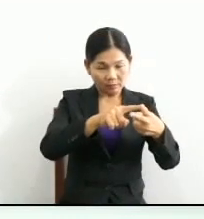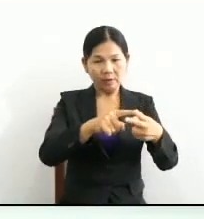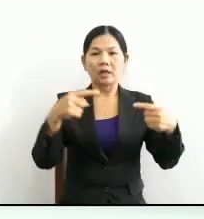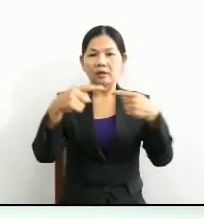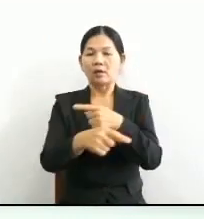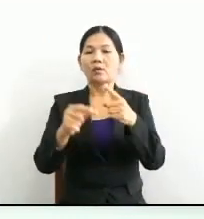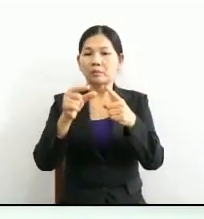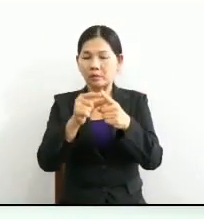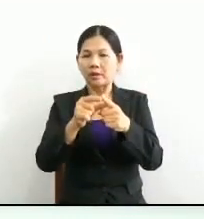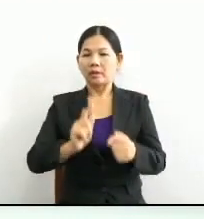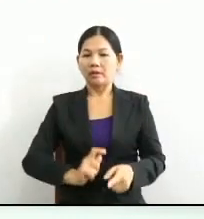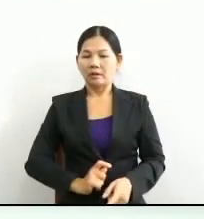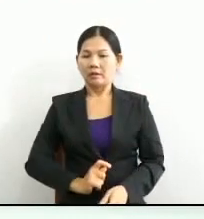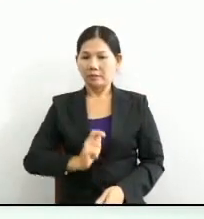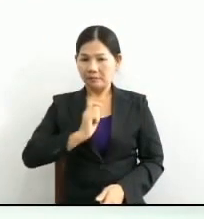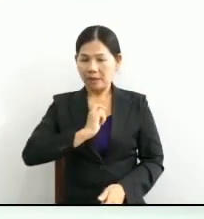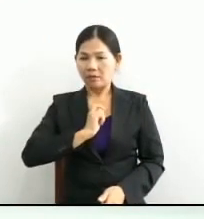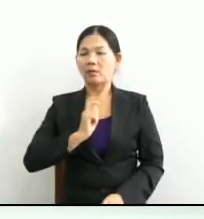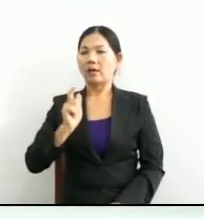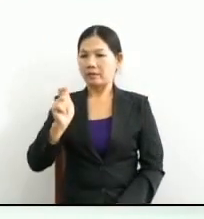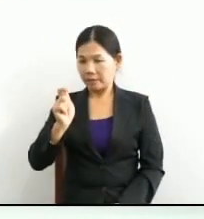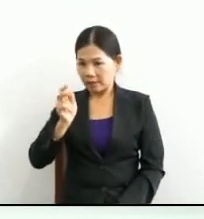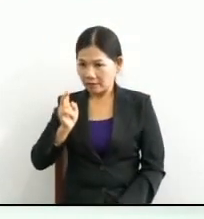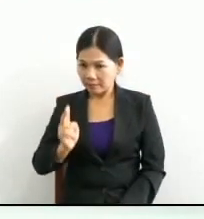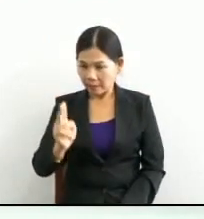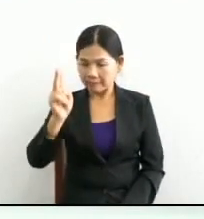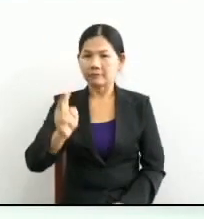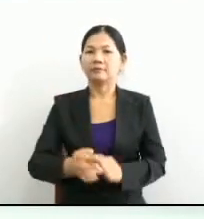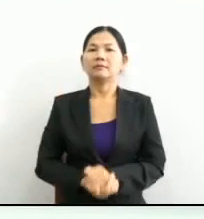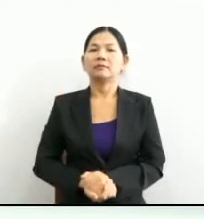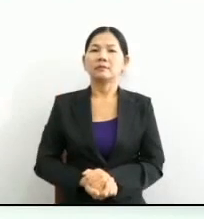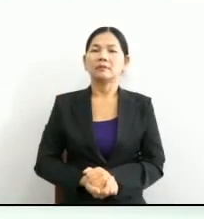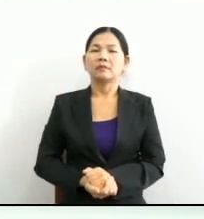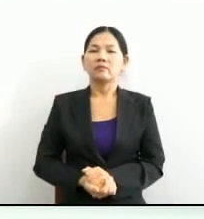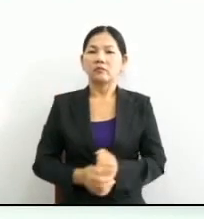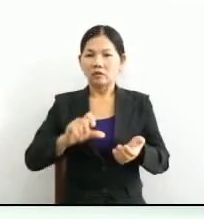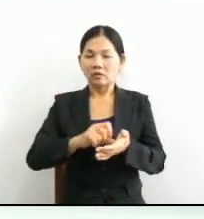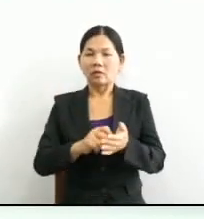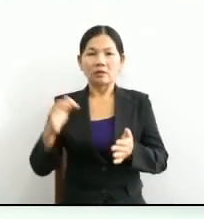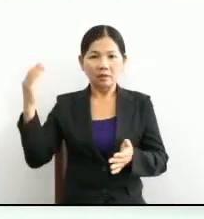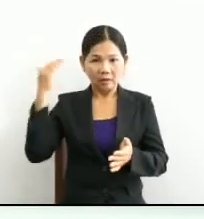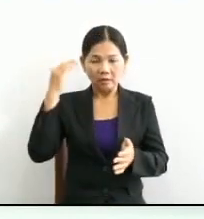nít không mới điên á chỗ rốt quê quá trả nạ sáp